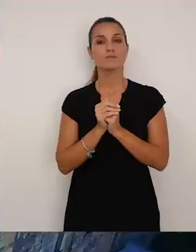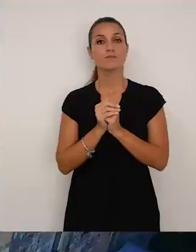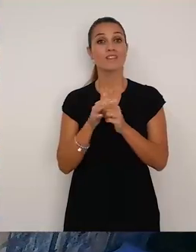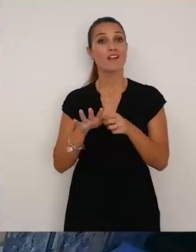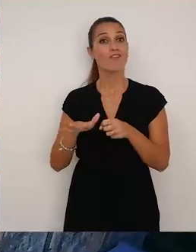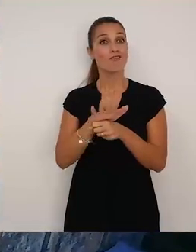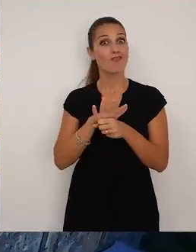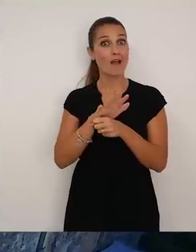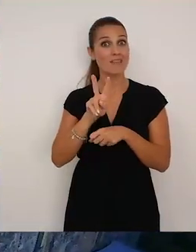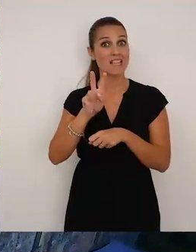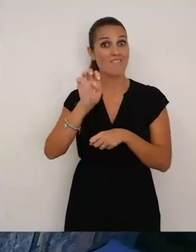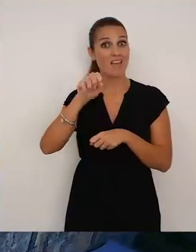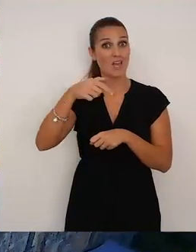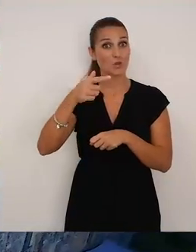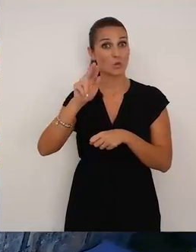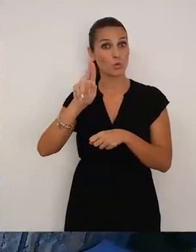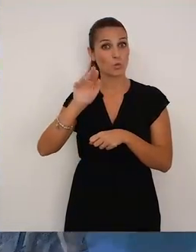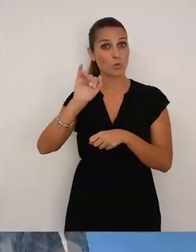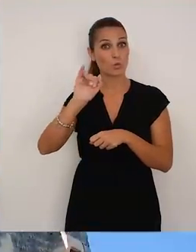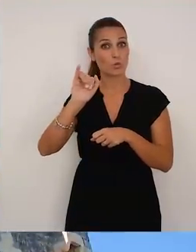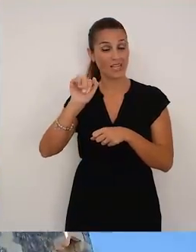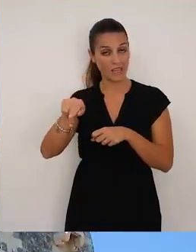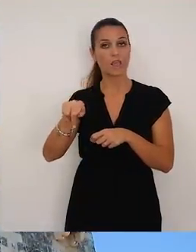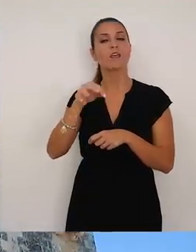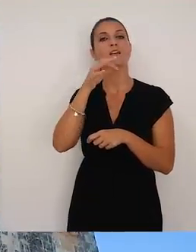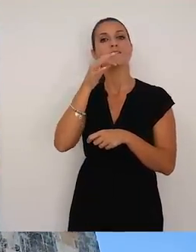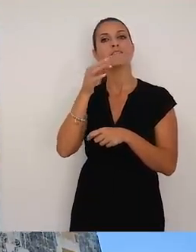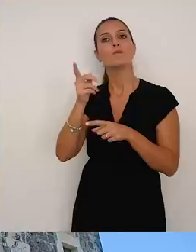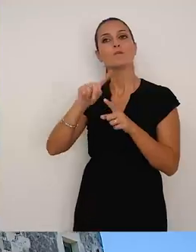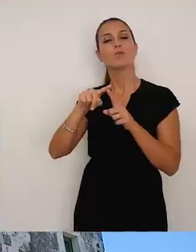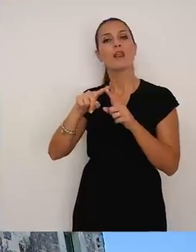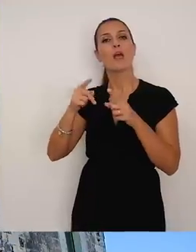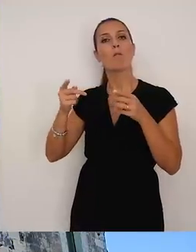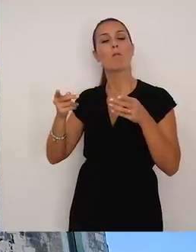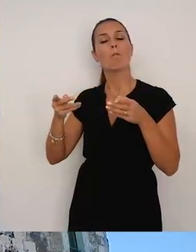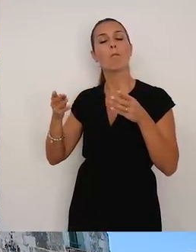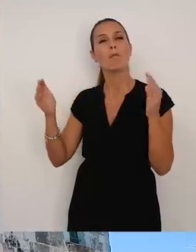L'opulenza della famiglia Venturi traspare anche nell'antica casa palazzata sita in via Castello.